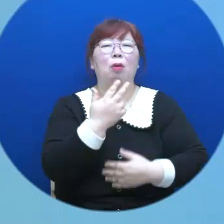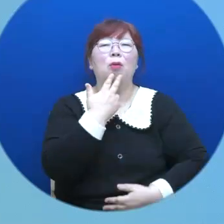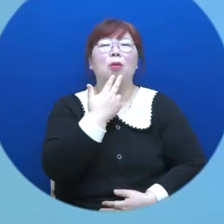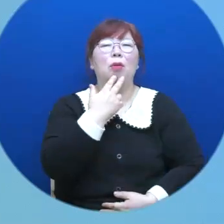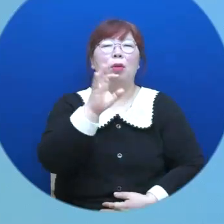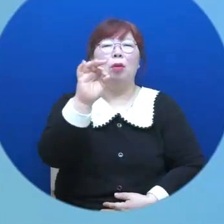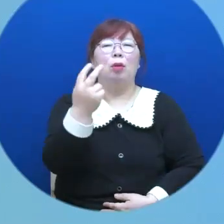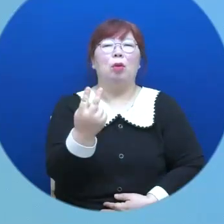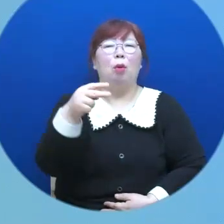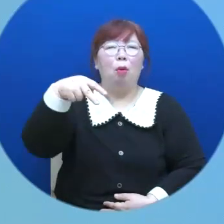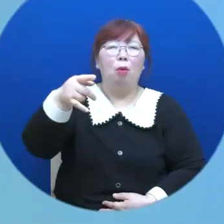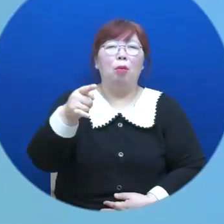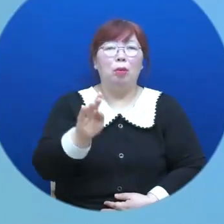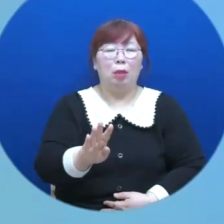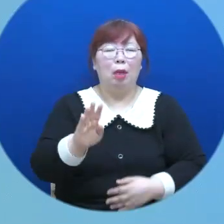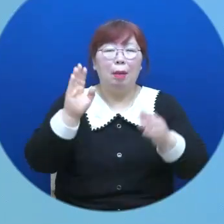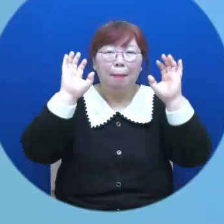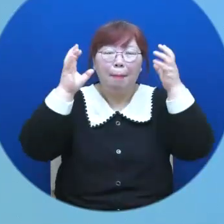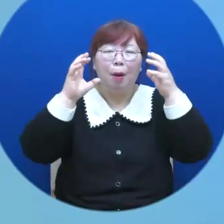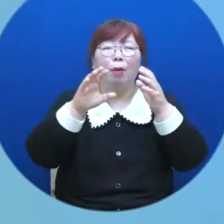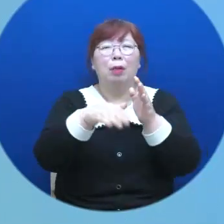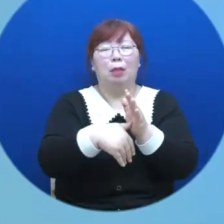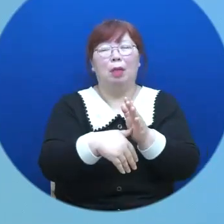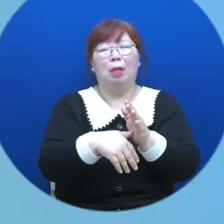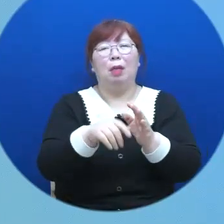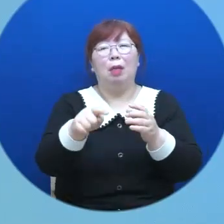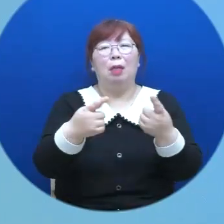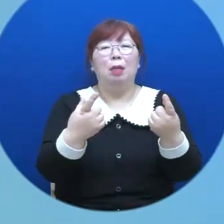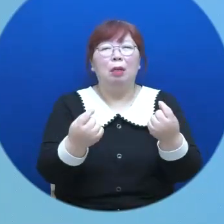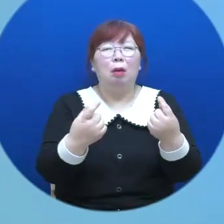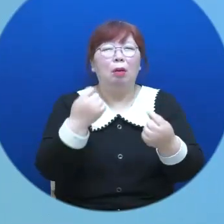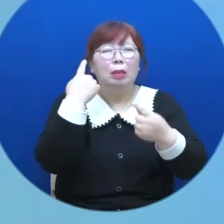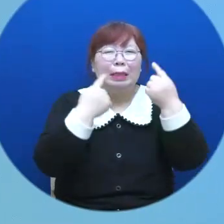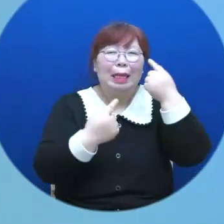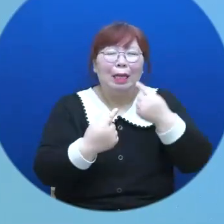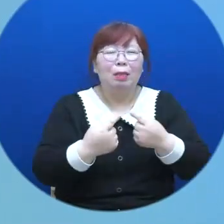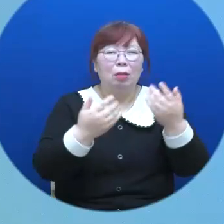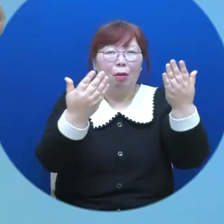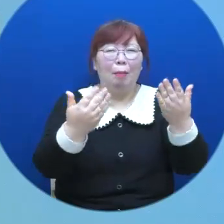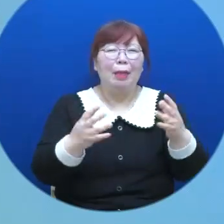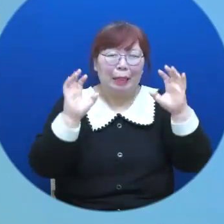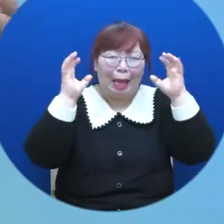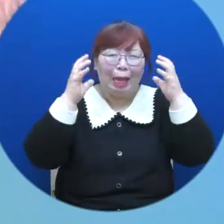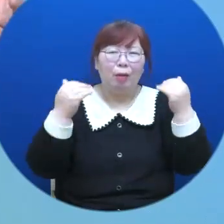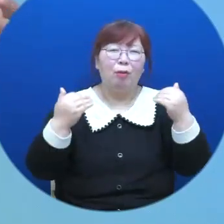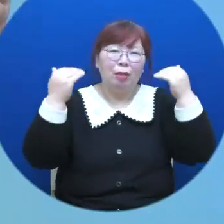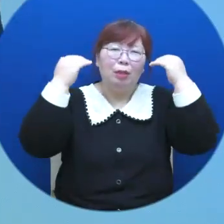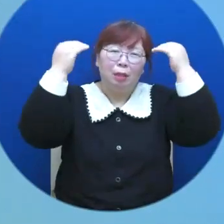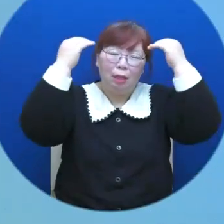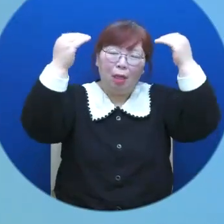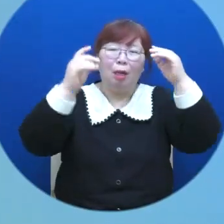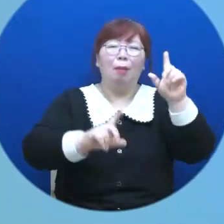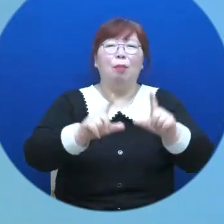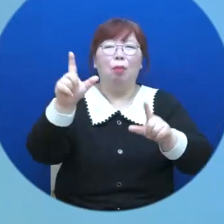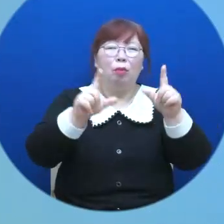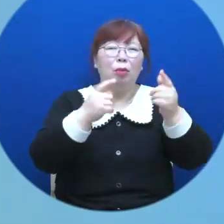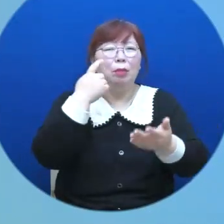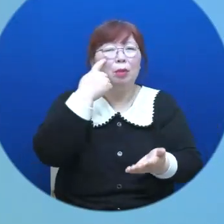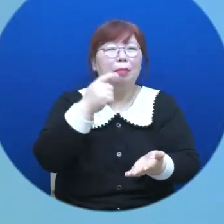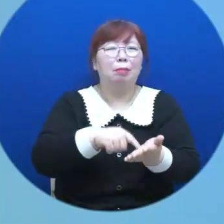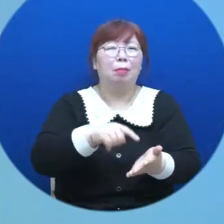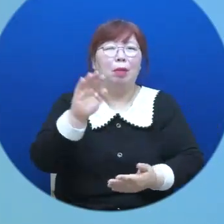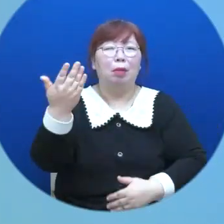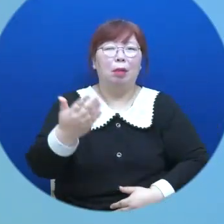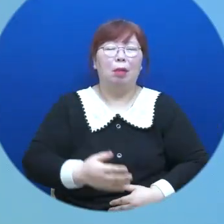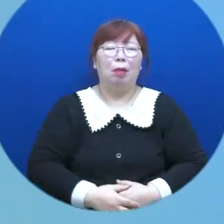어린 시절에 그와 같은 상처 입은 아이로 성장했구나 하는 걸 발견하게